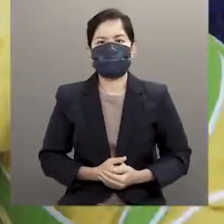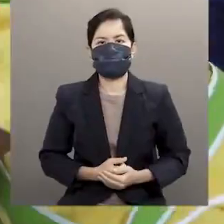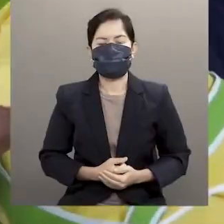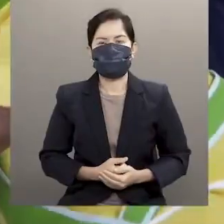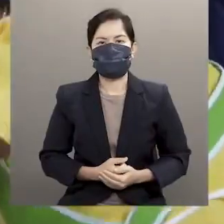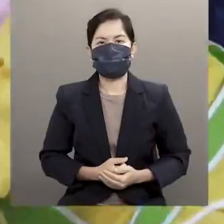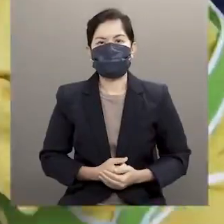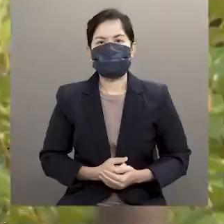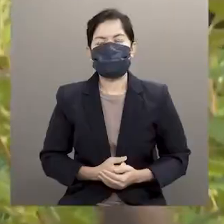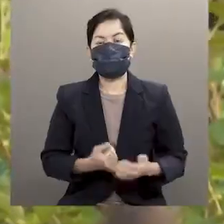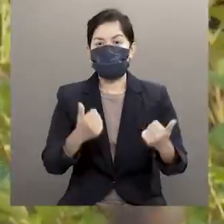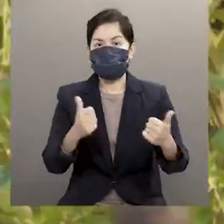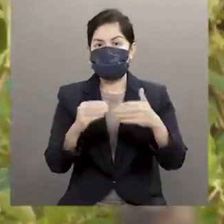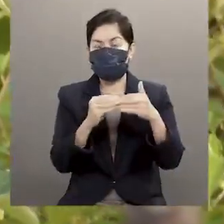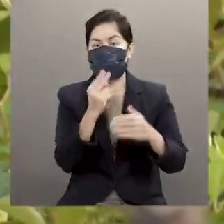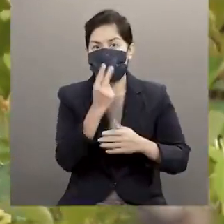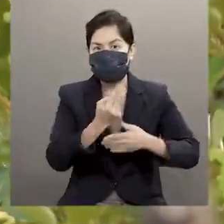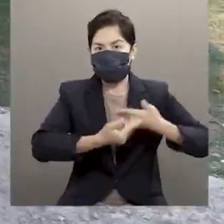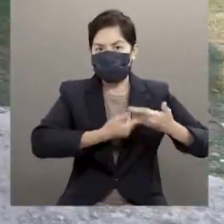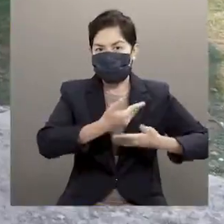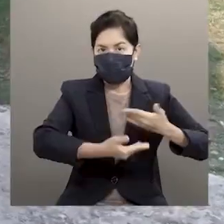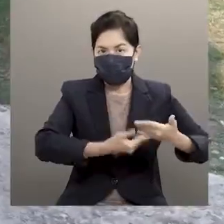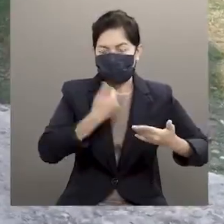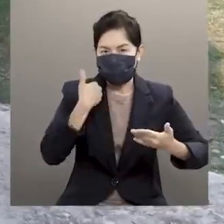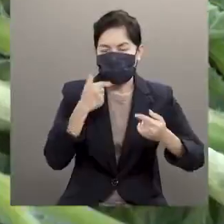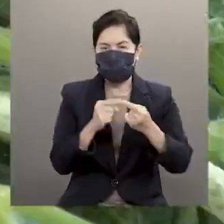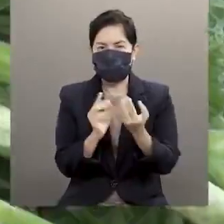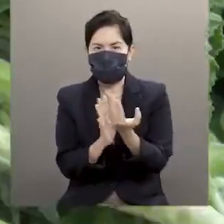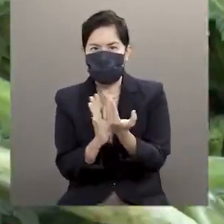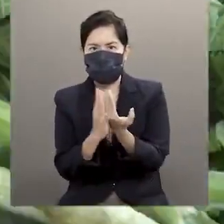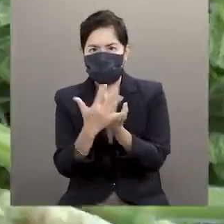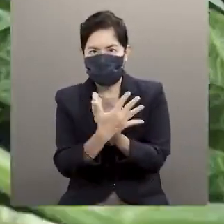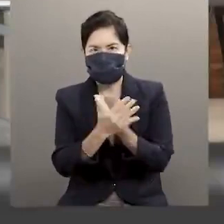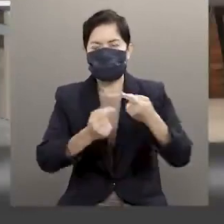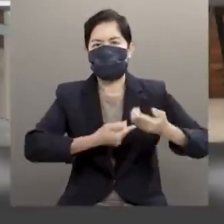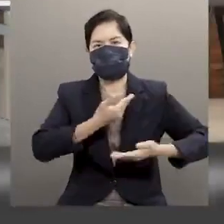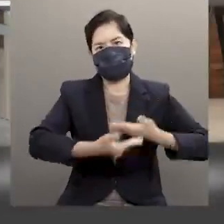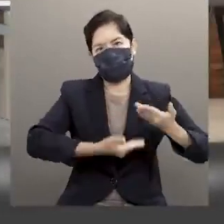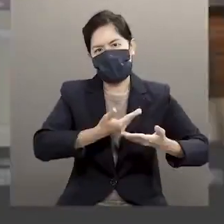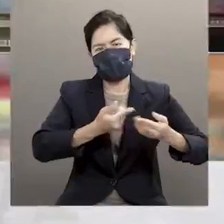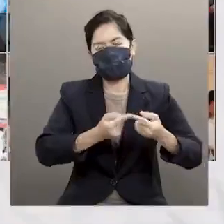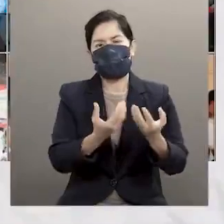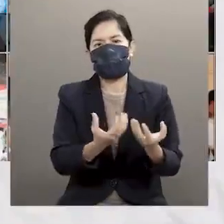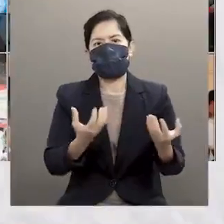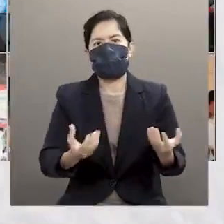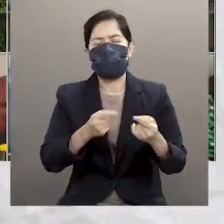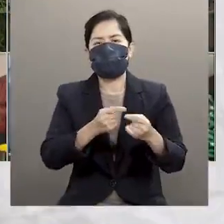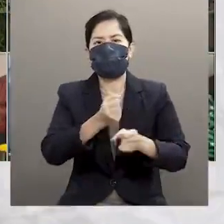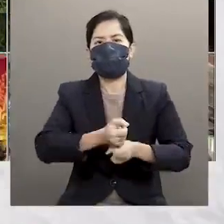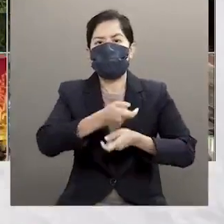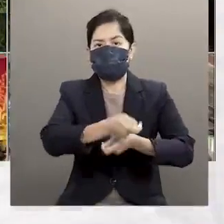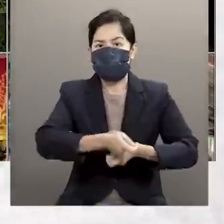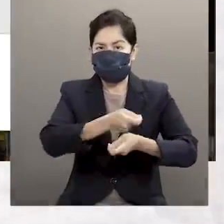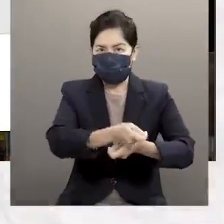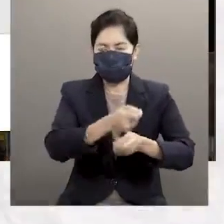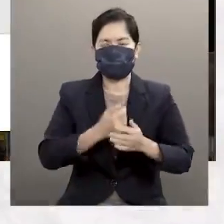ไปดูตลาด pulse can getratedรายงานมาจตลาดออนซ่อน สิ่ภาคเกษ อซีที่มาวงนเปิดบานไย PES เดินทางมา